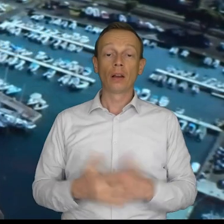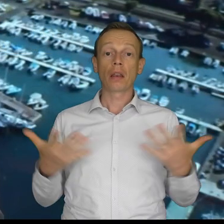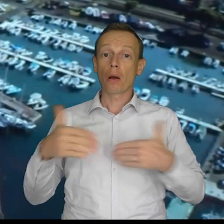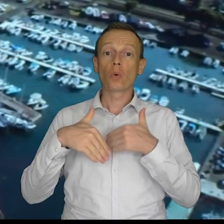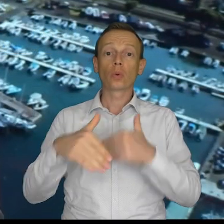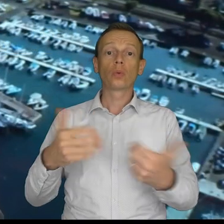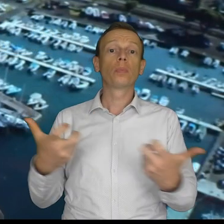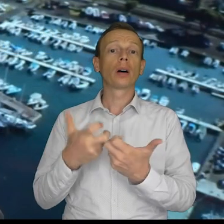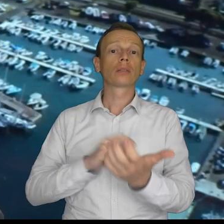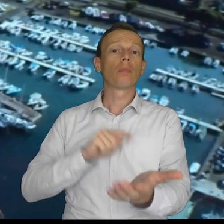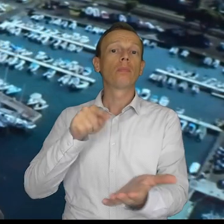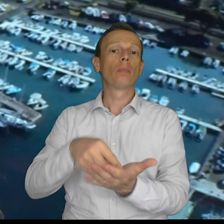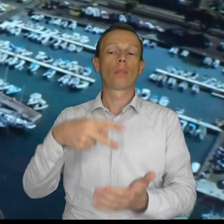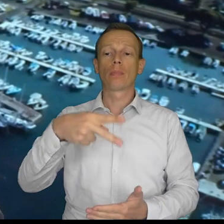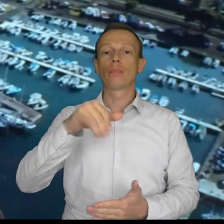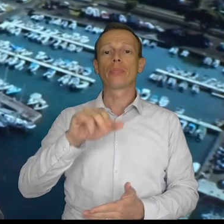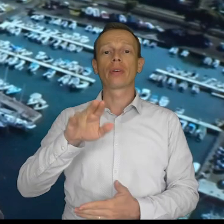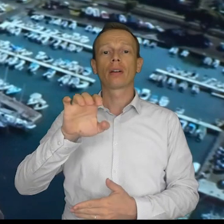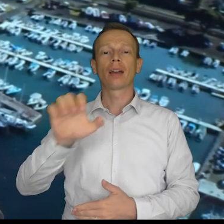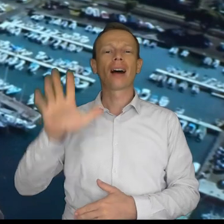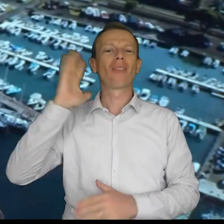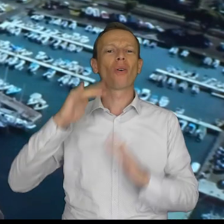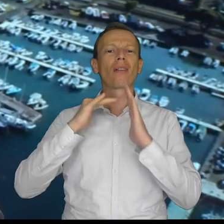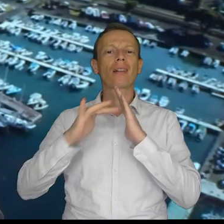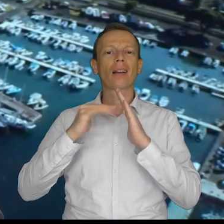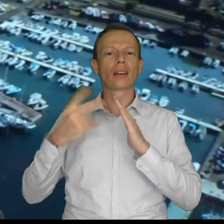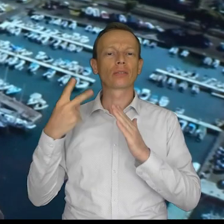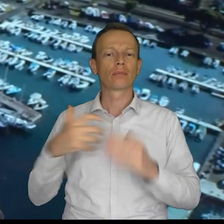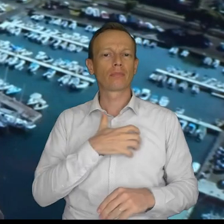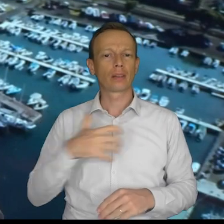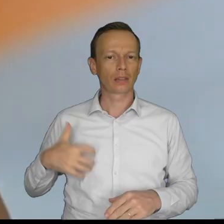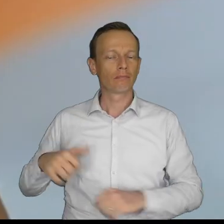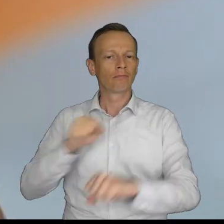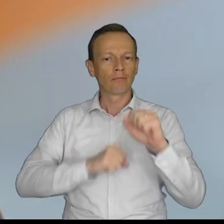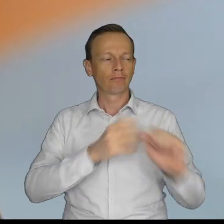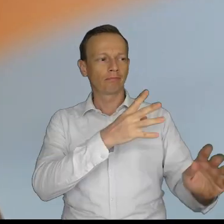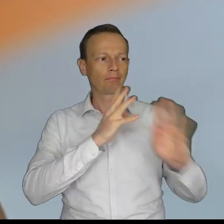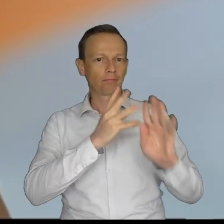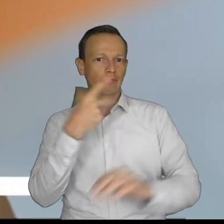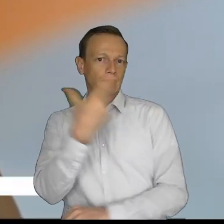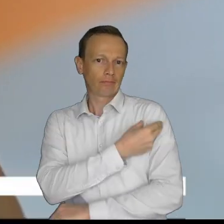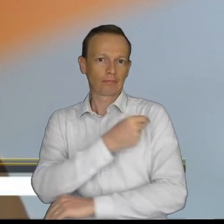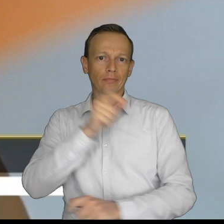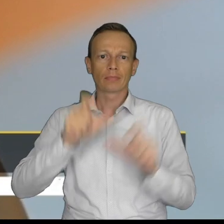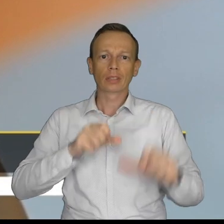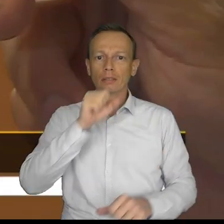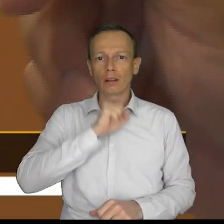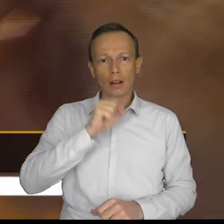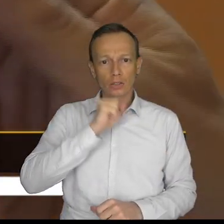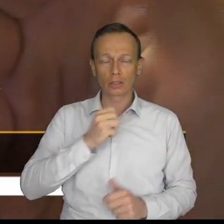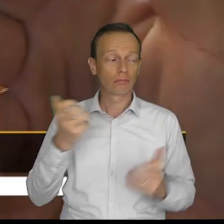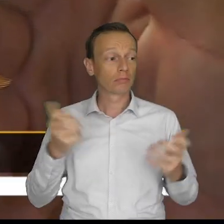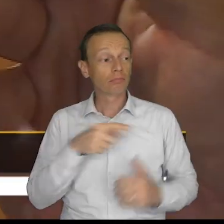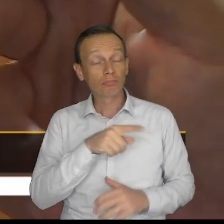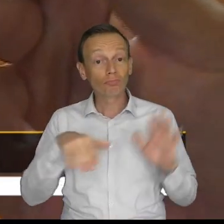se poursuit donc à Pirée, par exemple. C'est dans le bâtiment de l'ancienne crèche de la municipalité qu'a été organisée la vaccination des